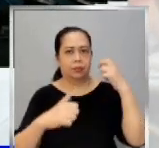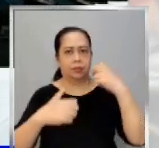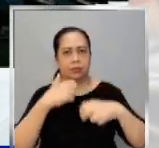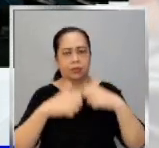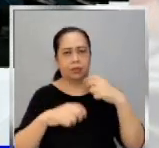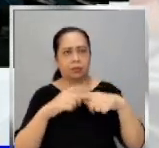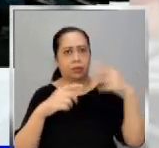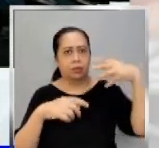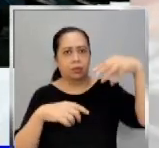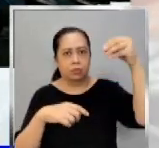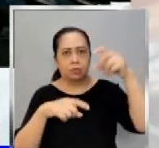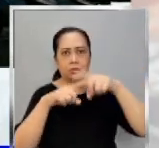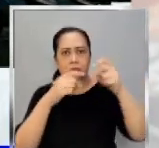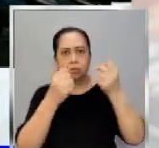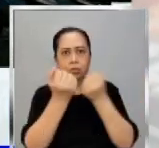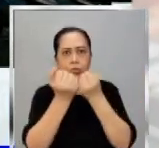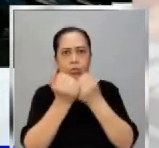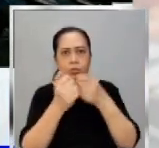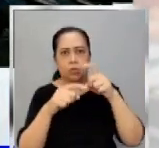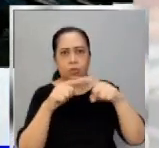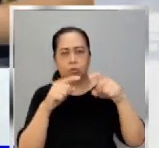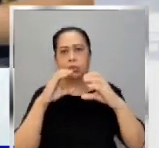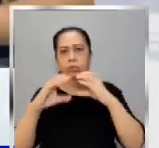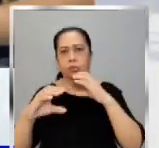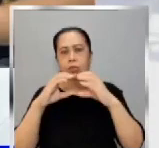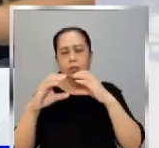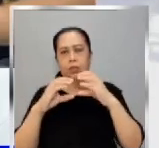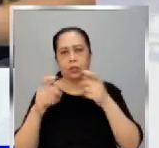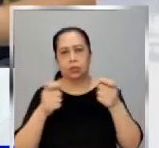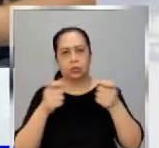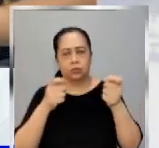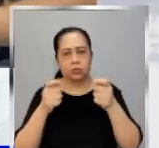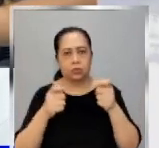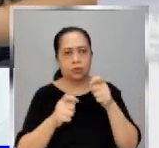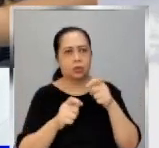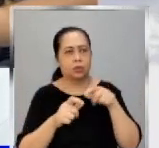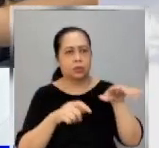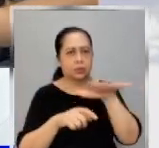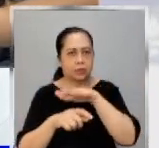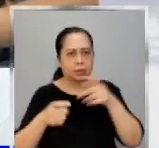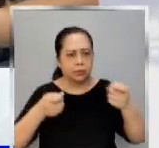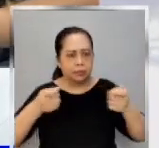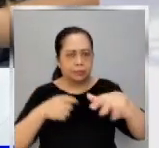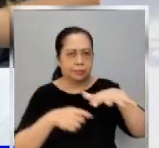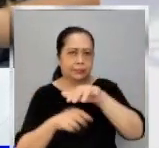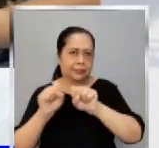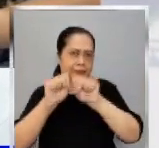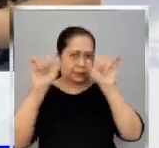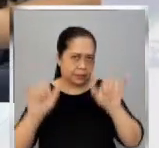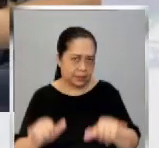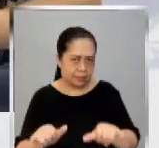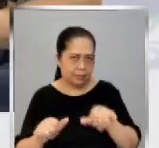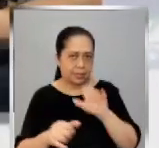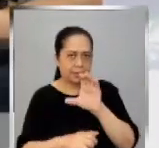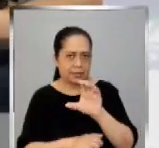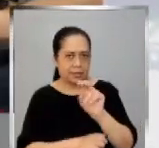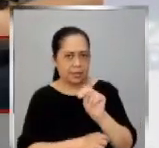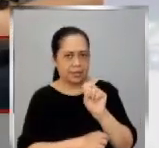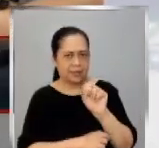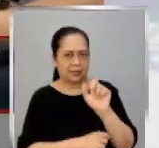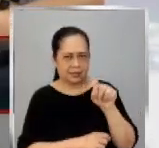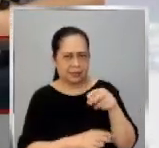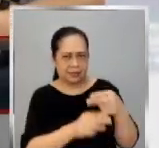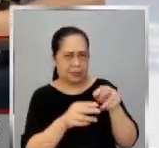ng electrical supply ang Communication, Navigation and Surveillance Air Traffic Management System o CNS-ATM. Ito